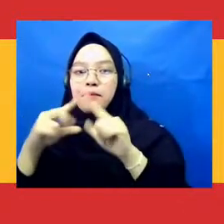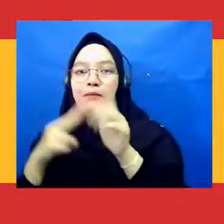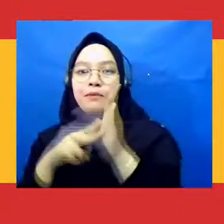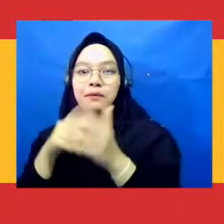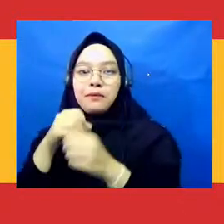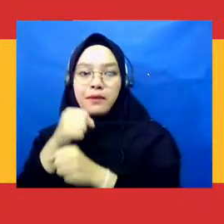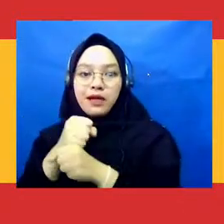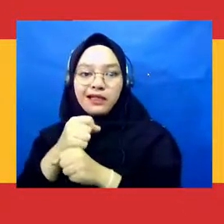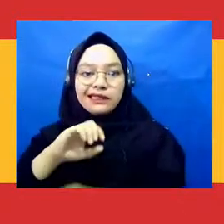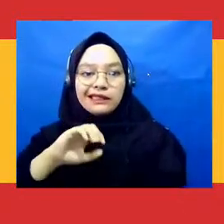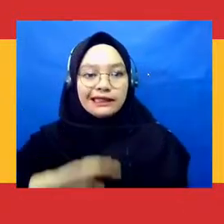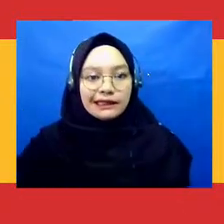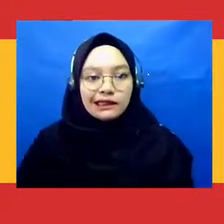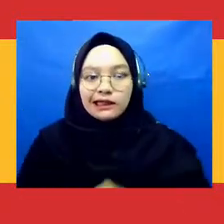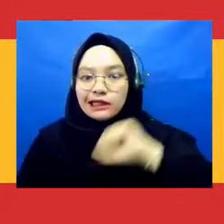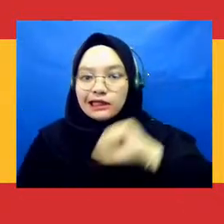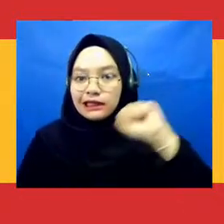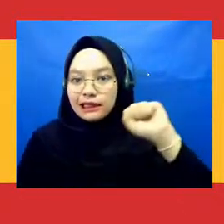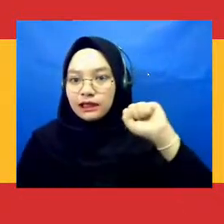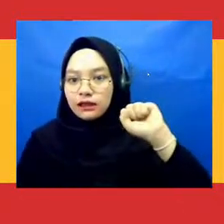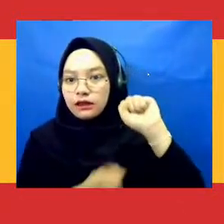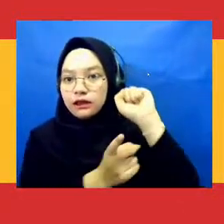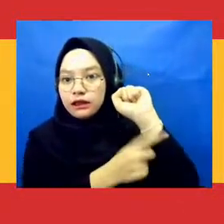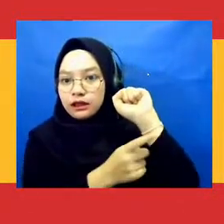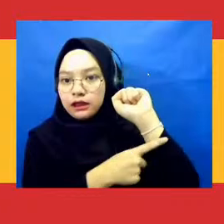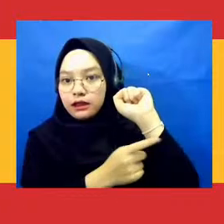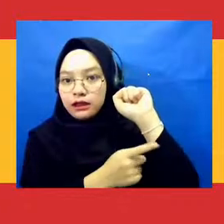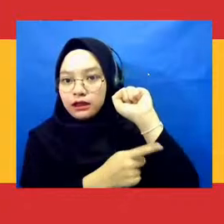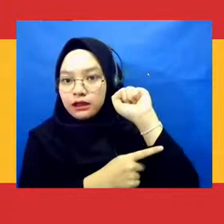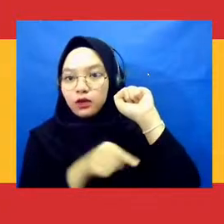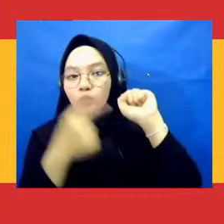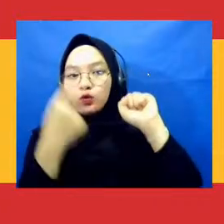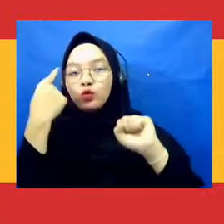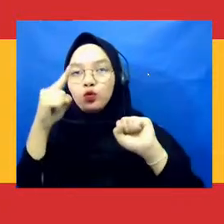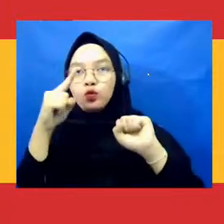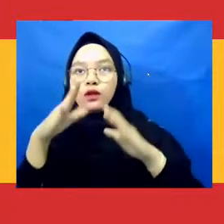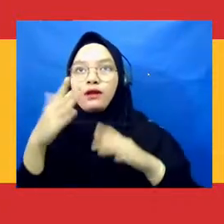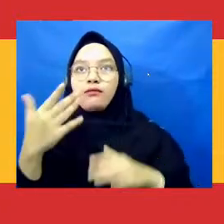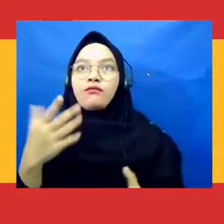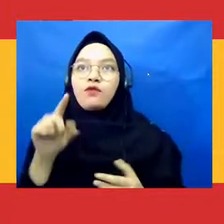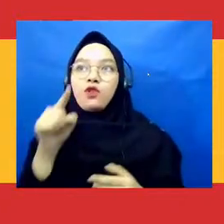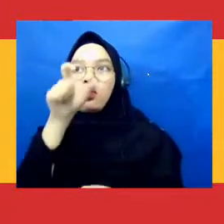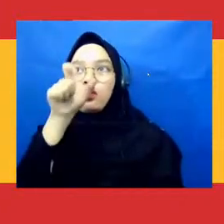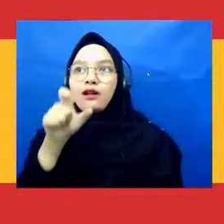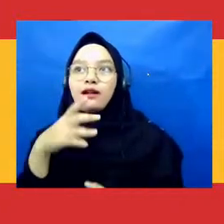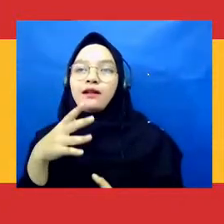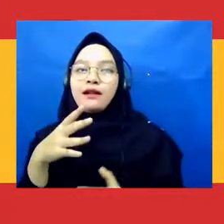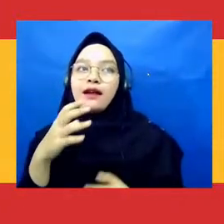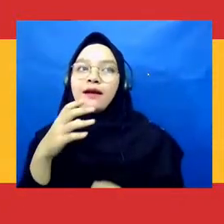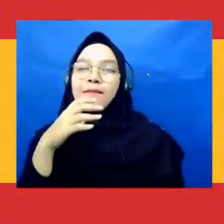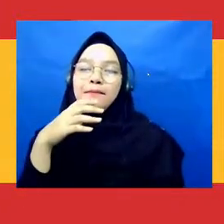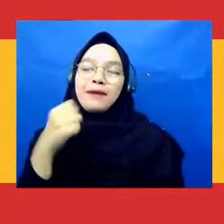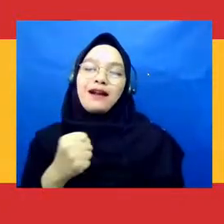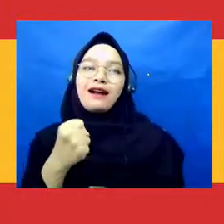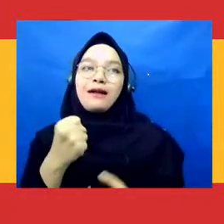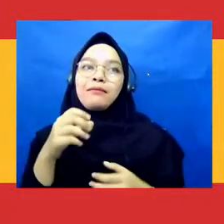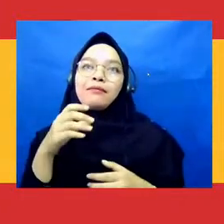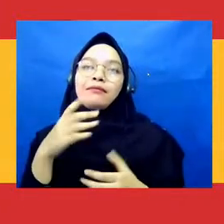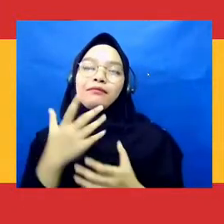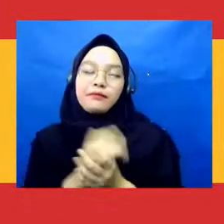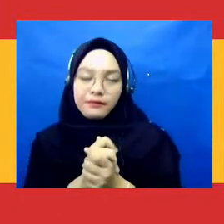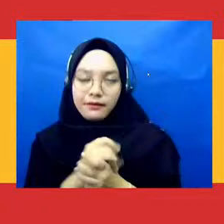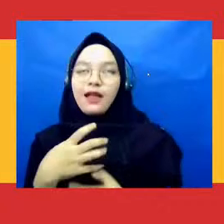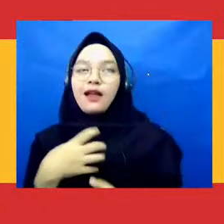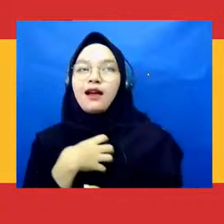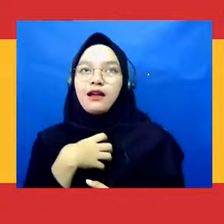holders, pemegang hak. Lalu di sebelah kanan, itu adalah duty bearers atau pengemban